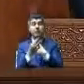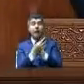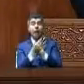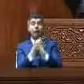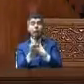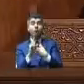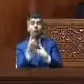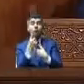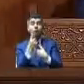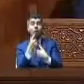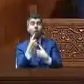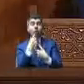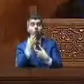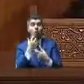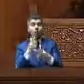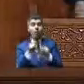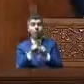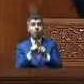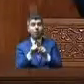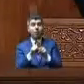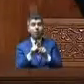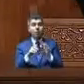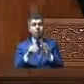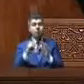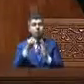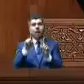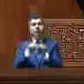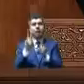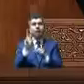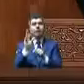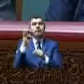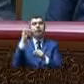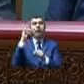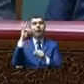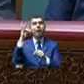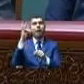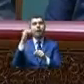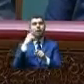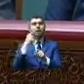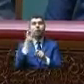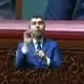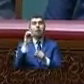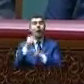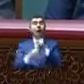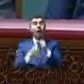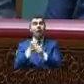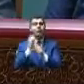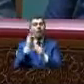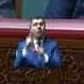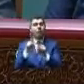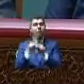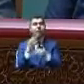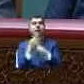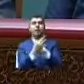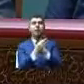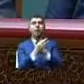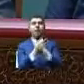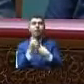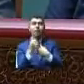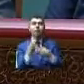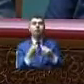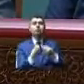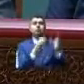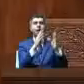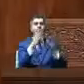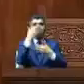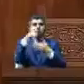نديروه هنا في المغرب ولا يخليه لينا النهار اللي غادي يمشي لآخره. كما تعمل الحكومة على تفعيل إجراءات الحماية التجارية ضد ممارسات